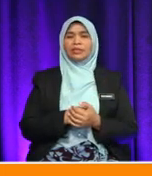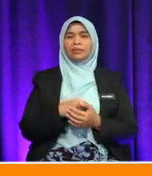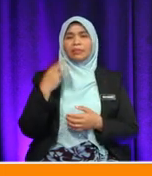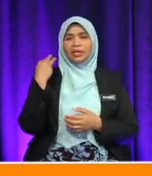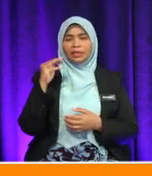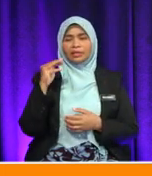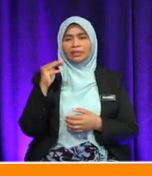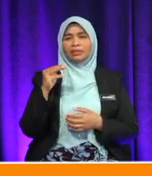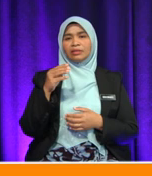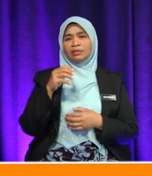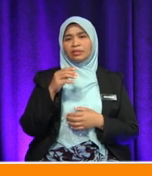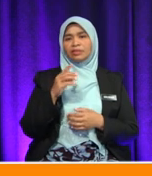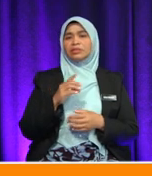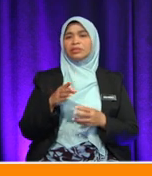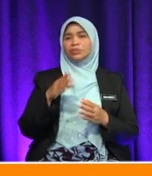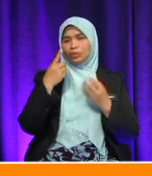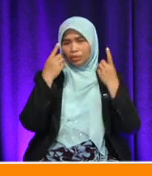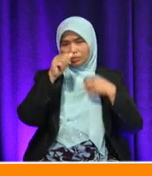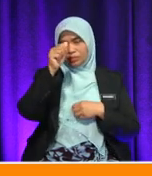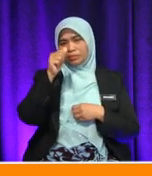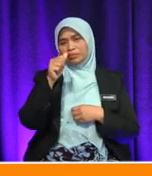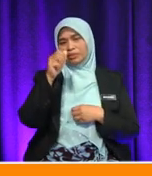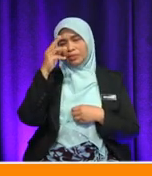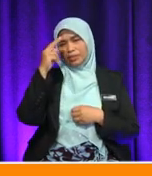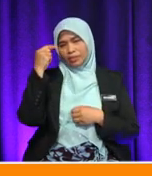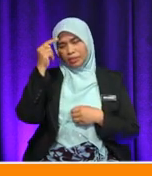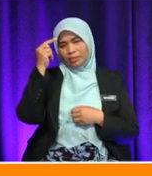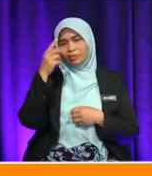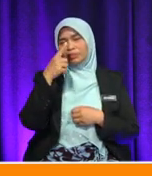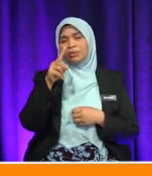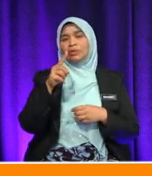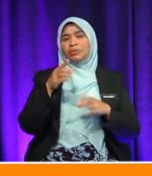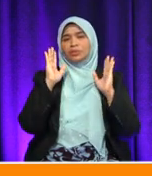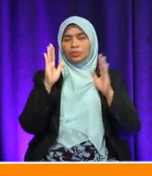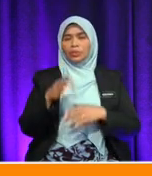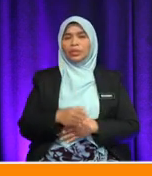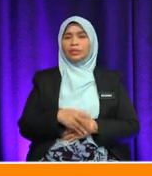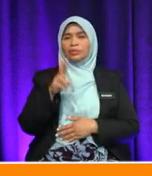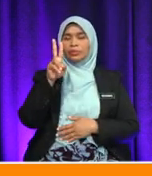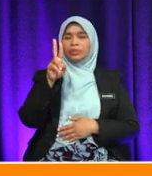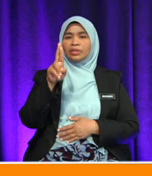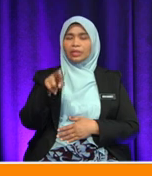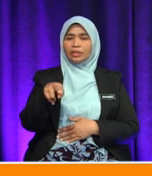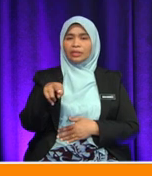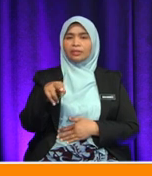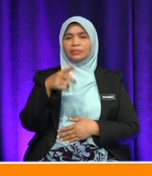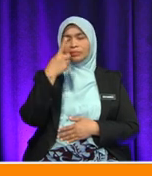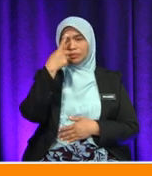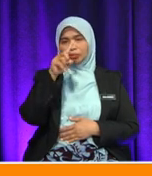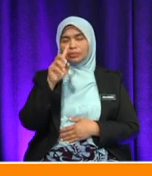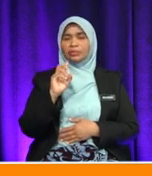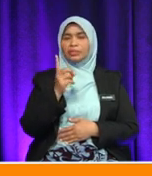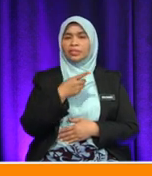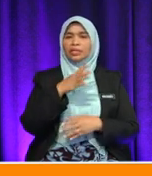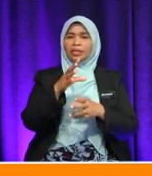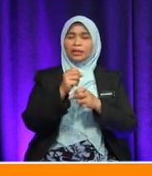itu Dirikanlah salat sunat dua rakaat dua rakaat untuk kita